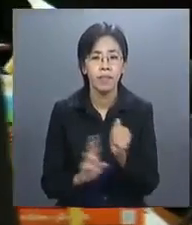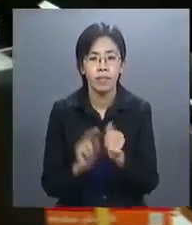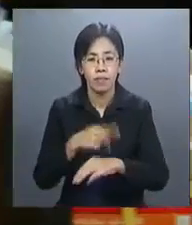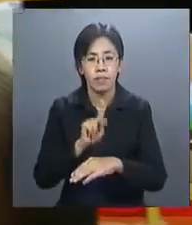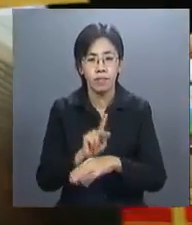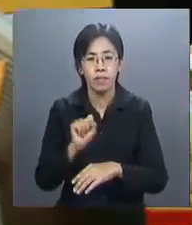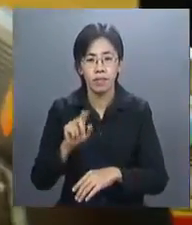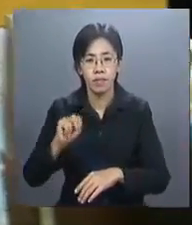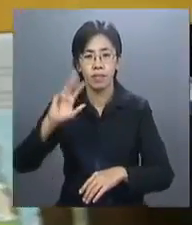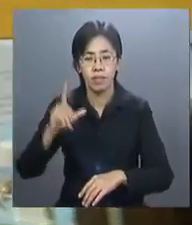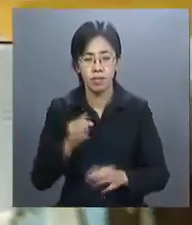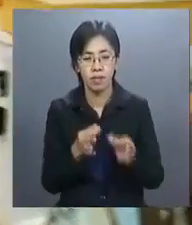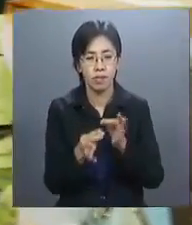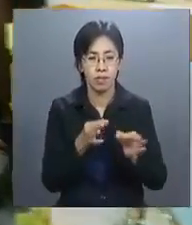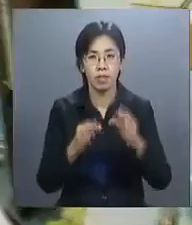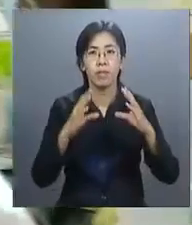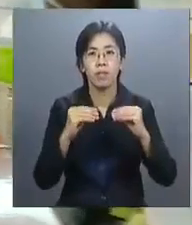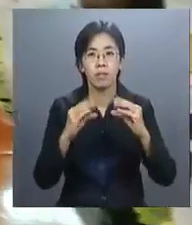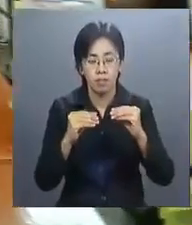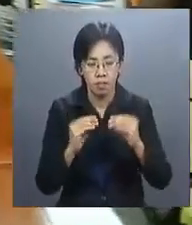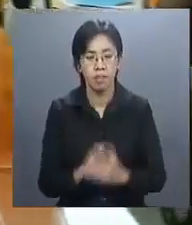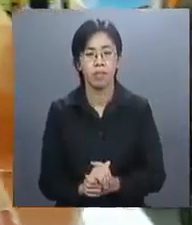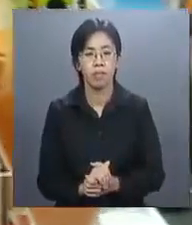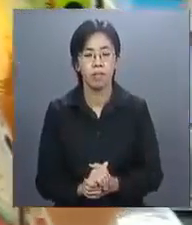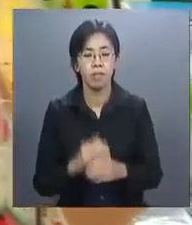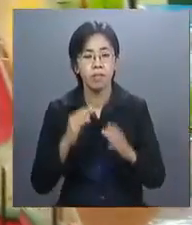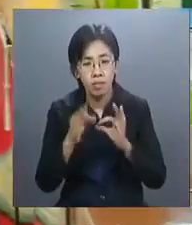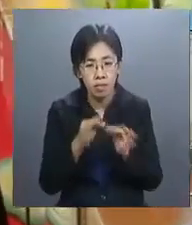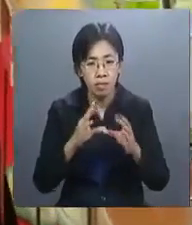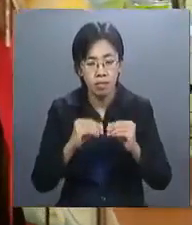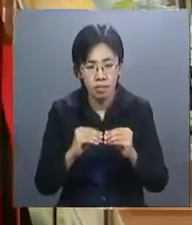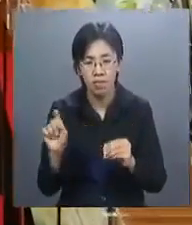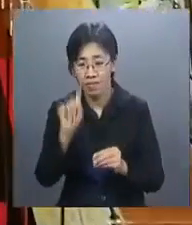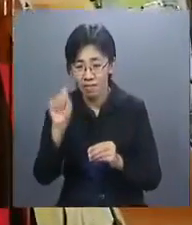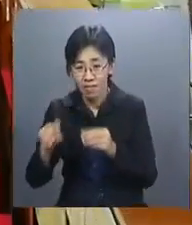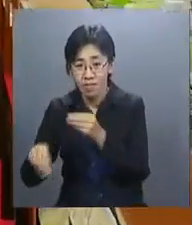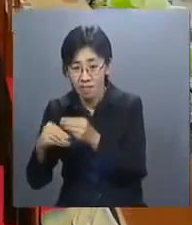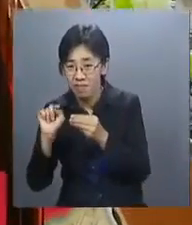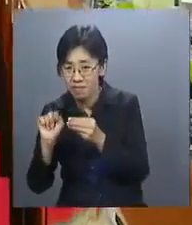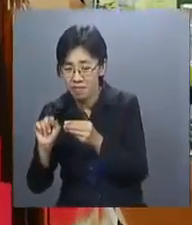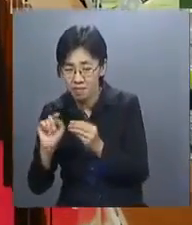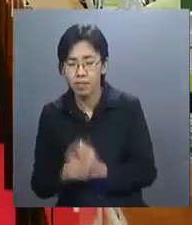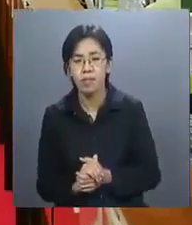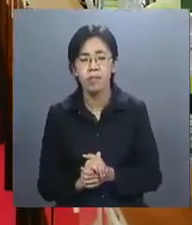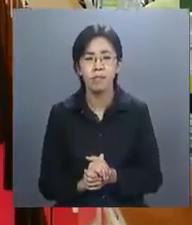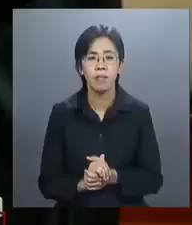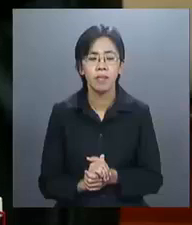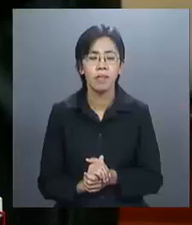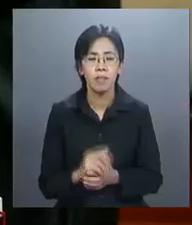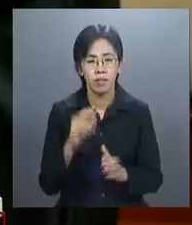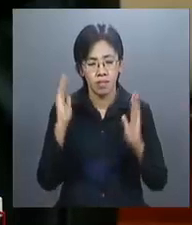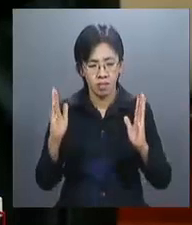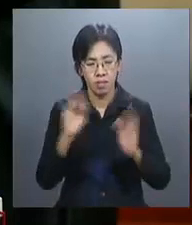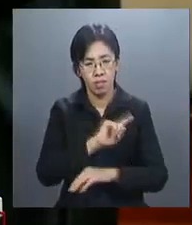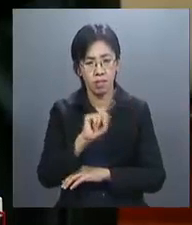ช.จะได้เข้าชี้แจงต่อที่ประชุมนะครับถึงเจตนารมณ์ของคำถามพ่วงซึ่งตามกรอบเวลาดำเนินการก็คือ30วัน